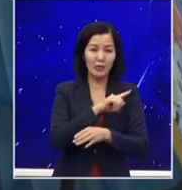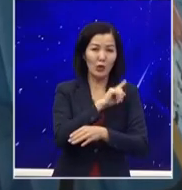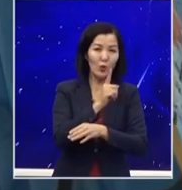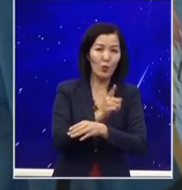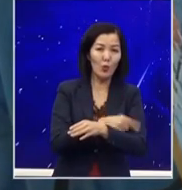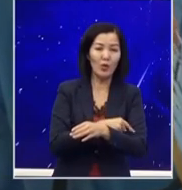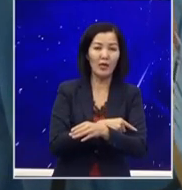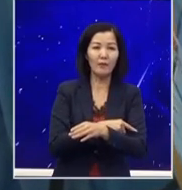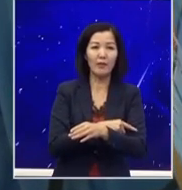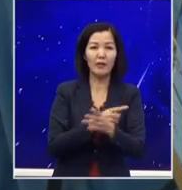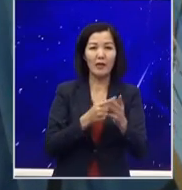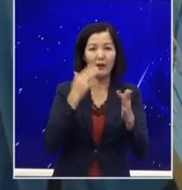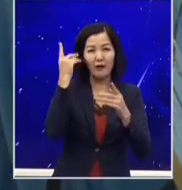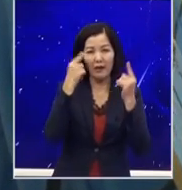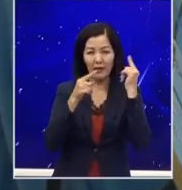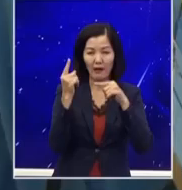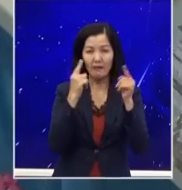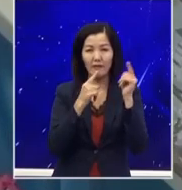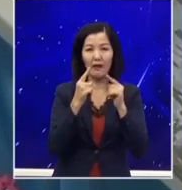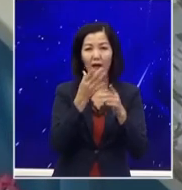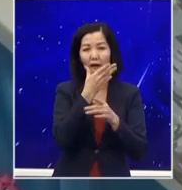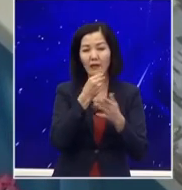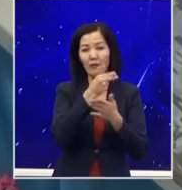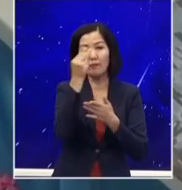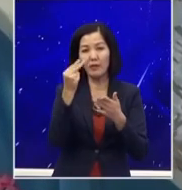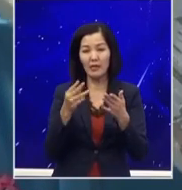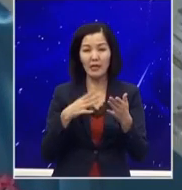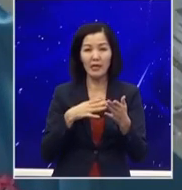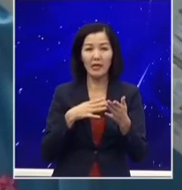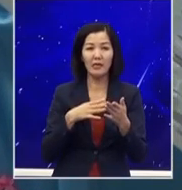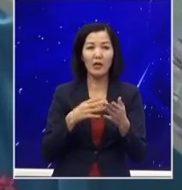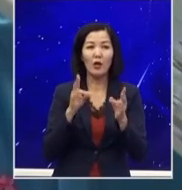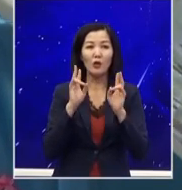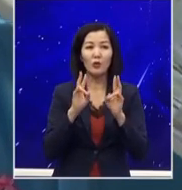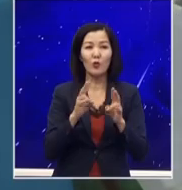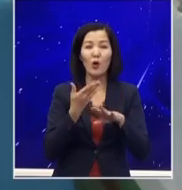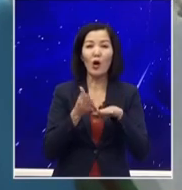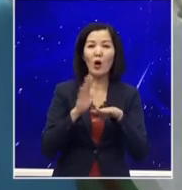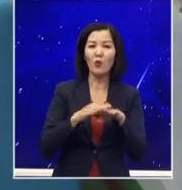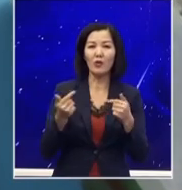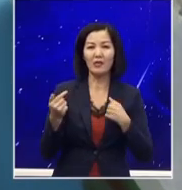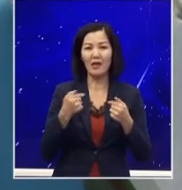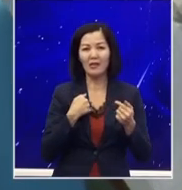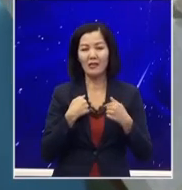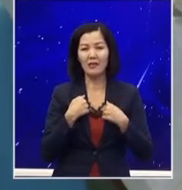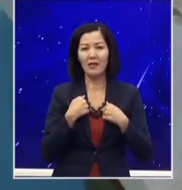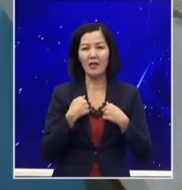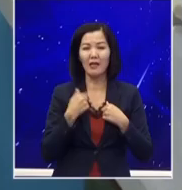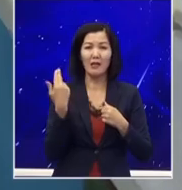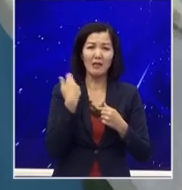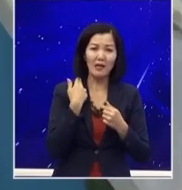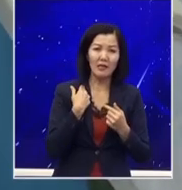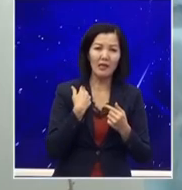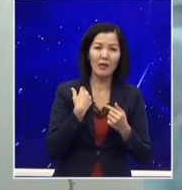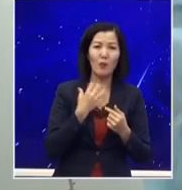сияқты пенде қиялындағы құнды дүниелер бейнеленеді. Десе де басқа түскен қорғасындай ауыр тағдырына ахұрып налып, өзегі